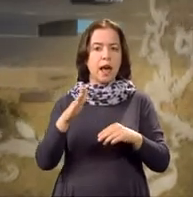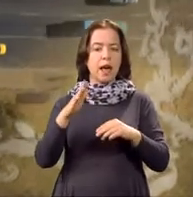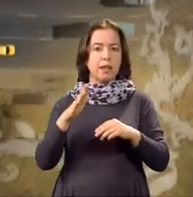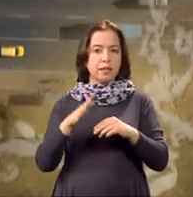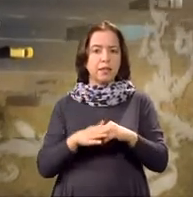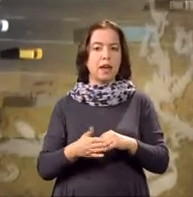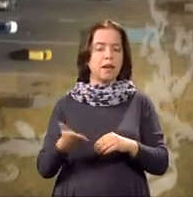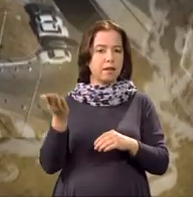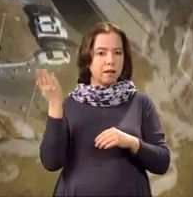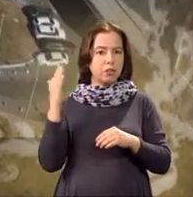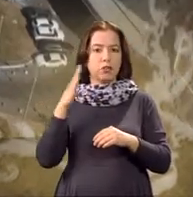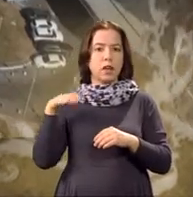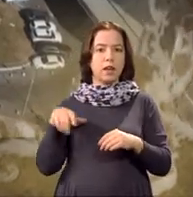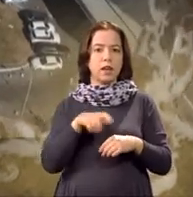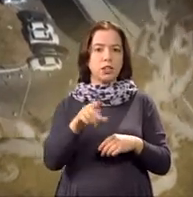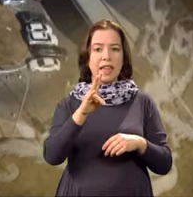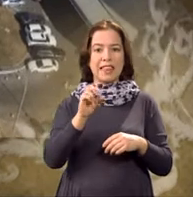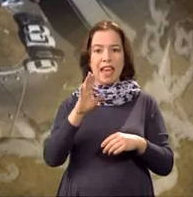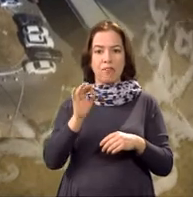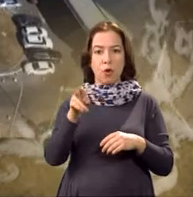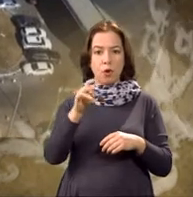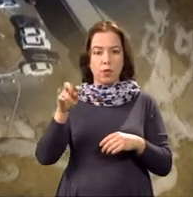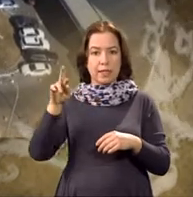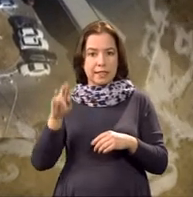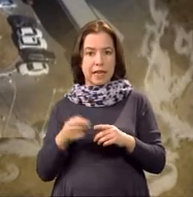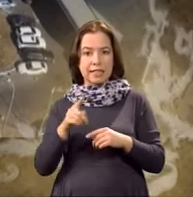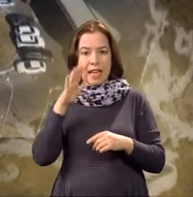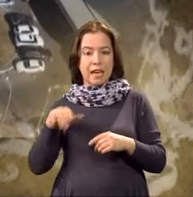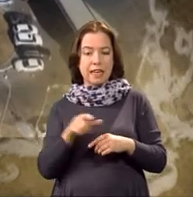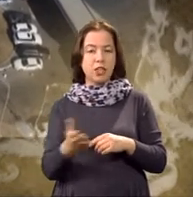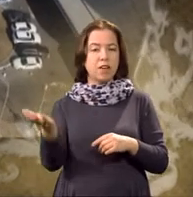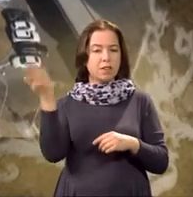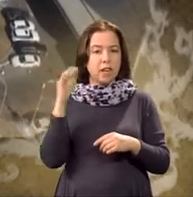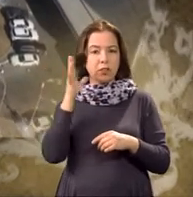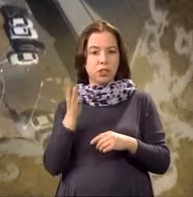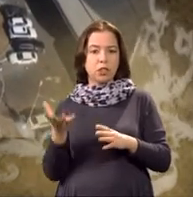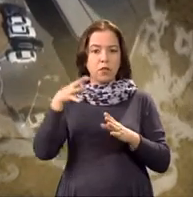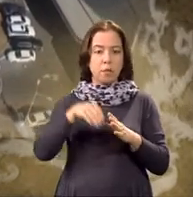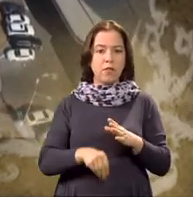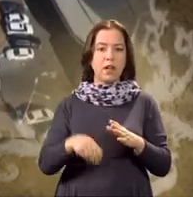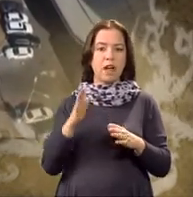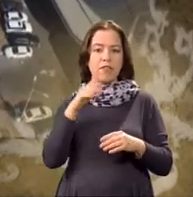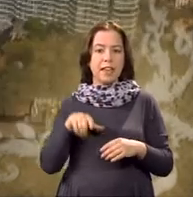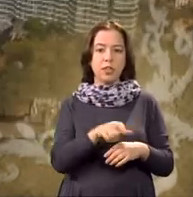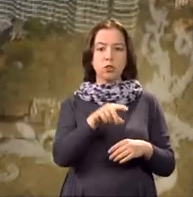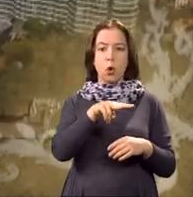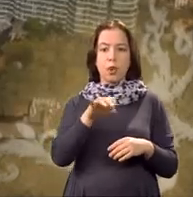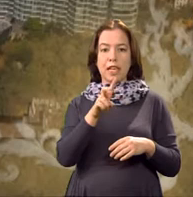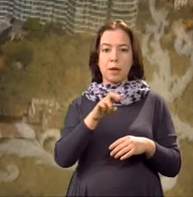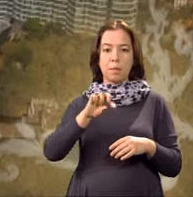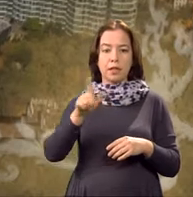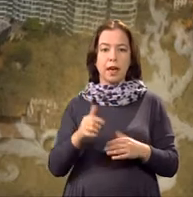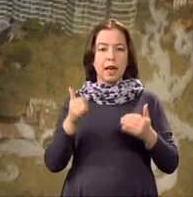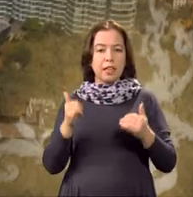річищем Неводиці. Річки, що в давнину впадала в більш повноводну Либідь, а тепер ледь помітним